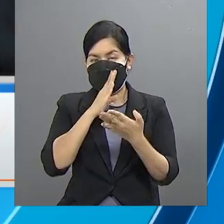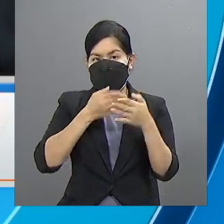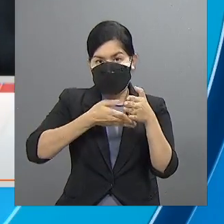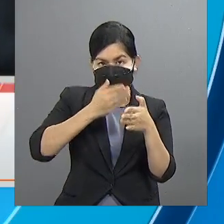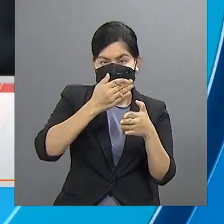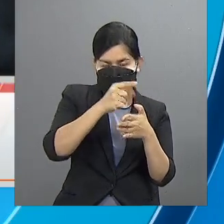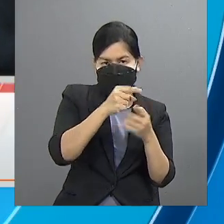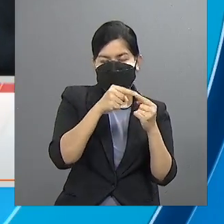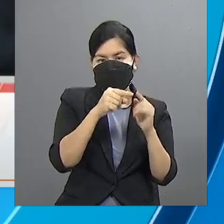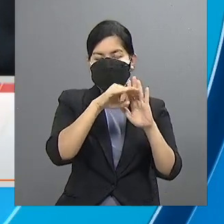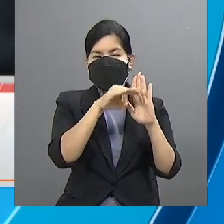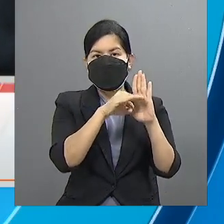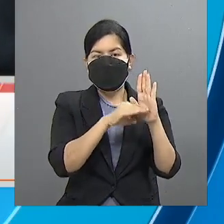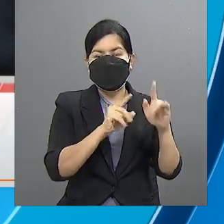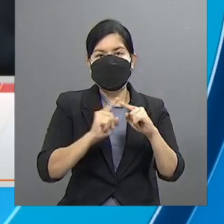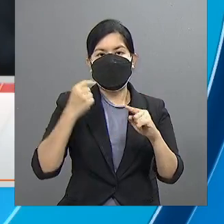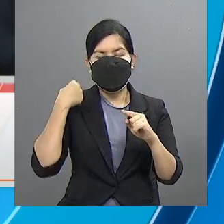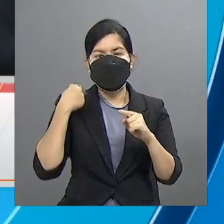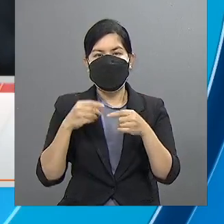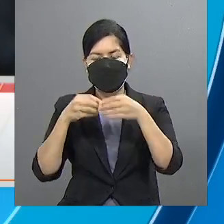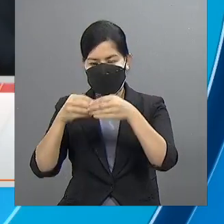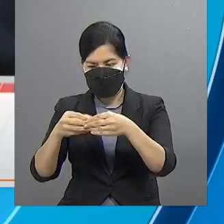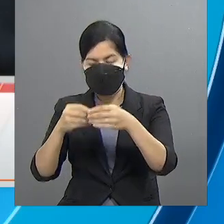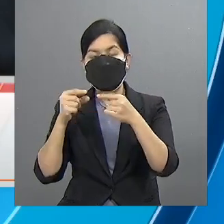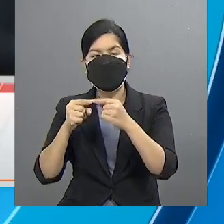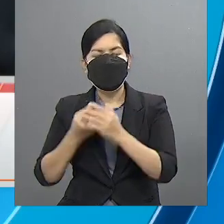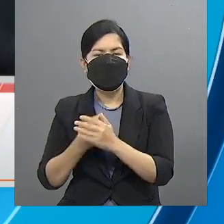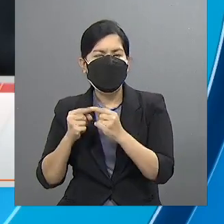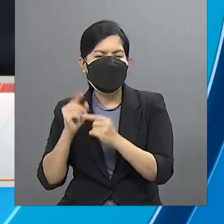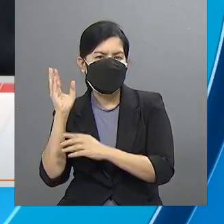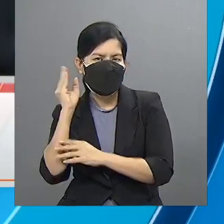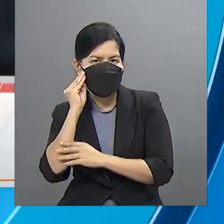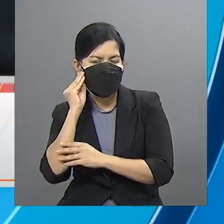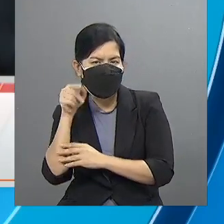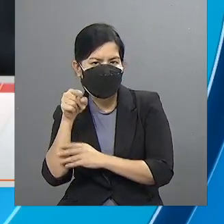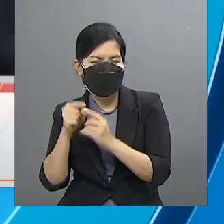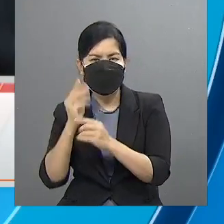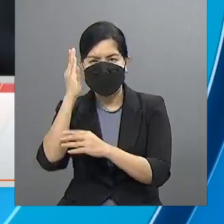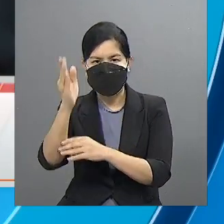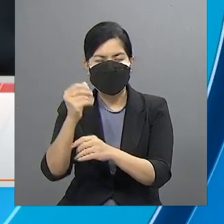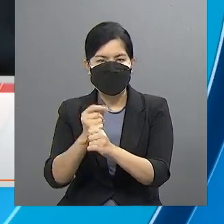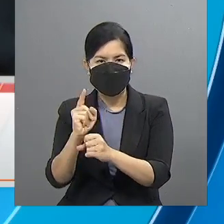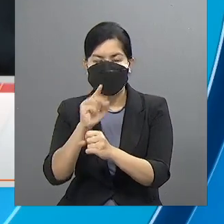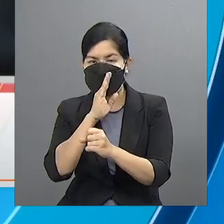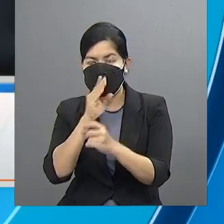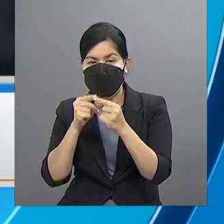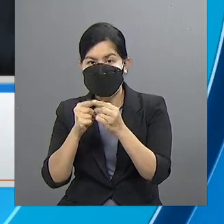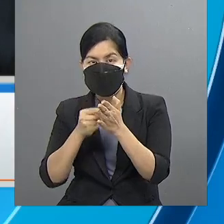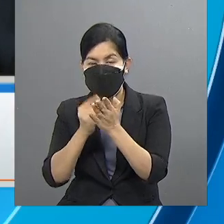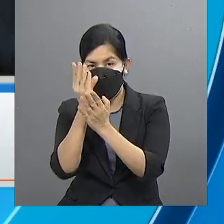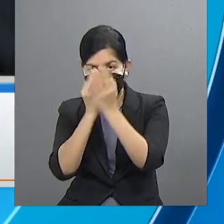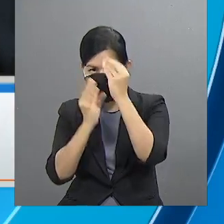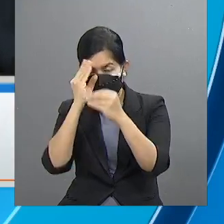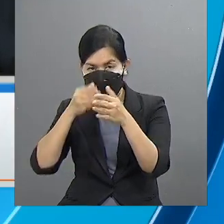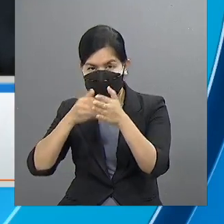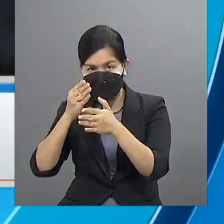าบรรดานักฟังเชิงลึกที่อยู่ในส่วนของ Hearing Heart นี่จะต้องสเต็ปต่อไปยังไงต่อคะ ก็จริงๆอันนี้ต้องบอกก่อนเนาะ